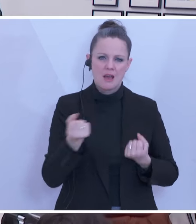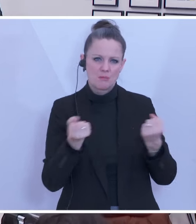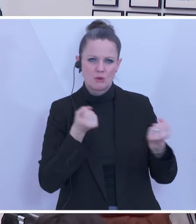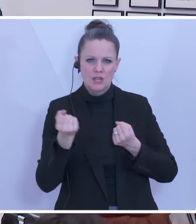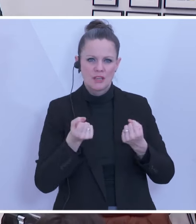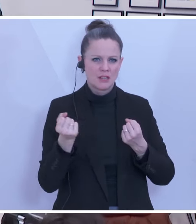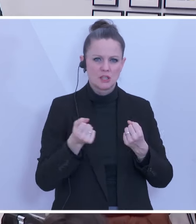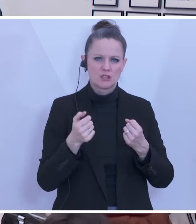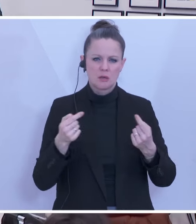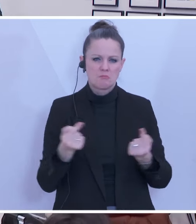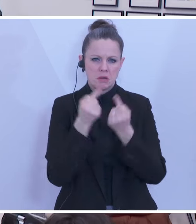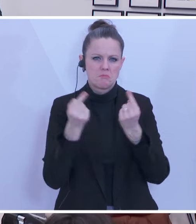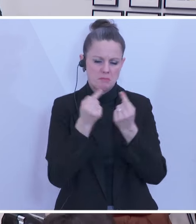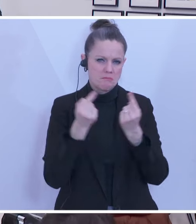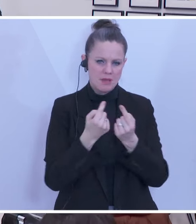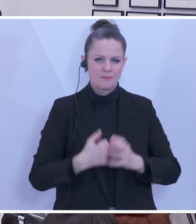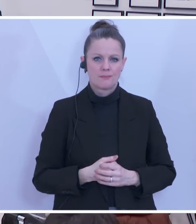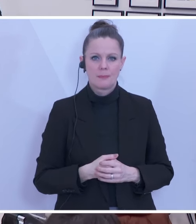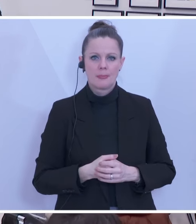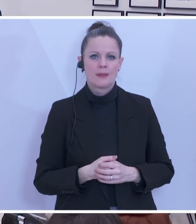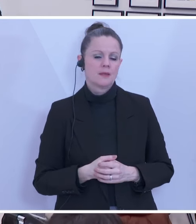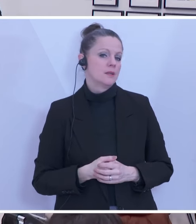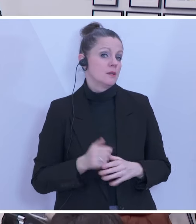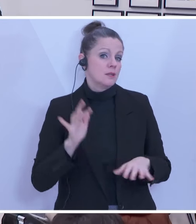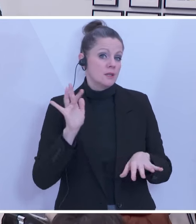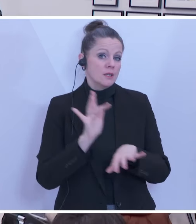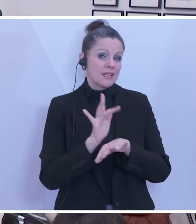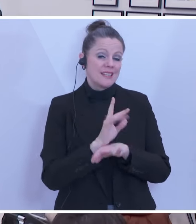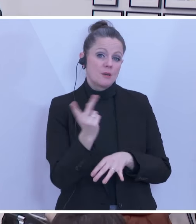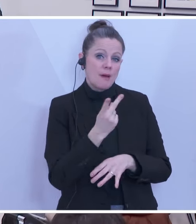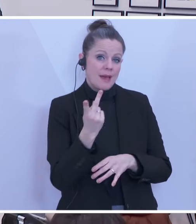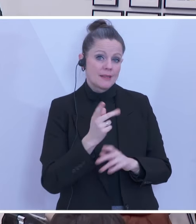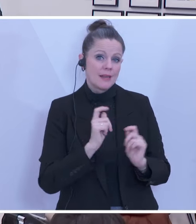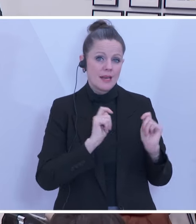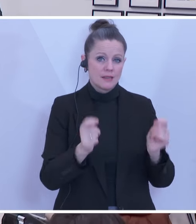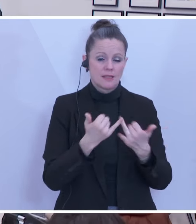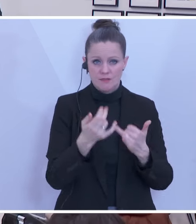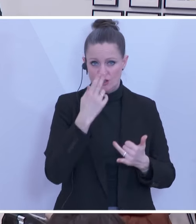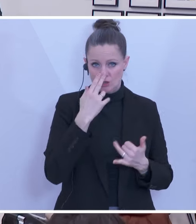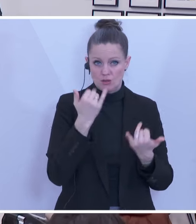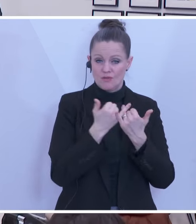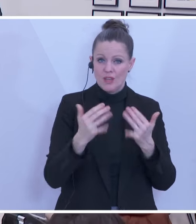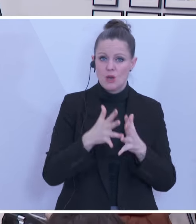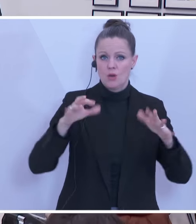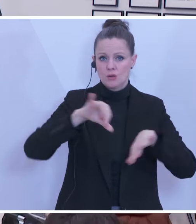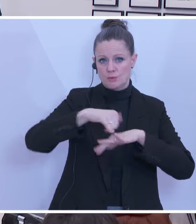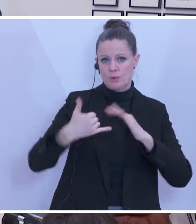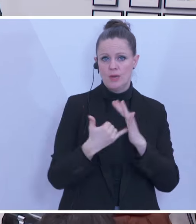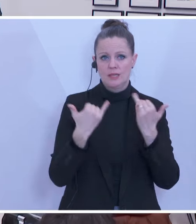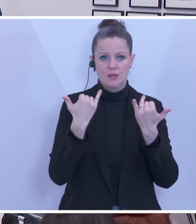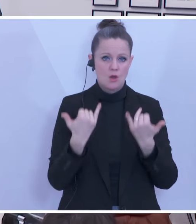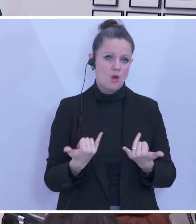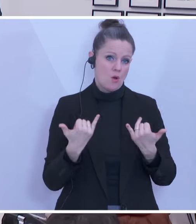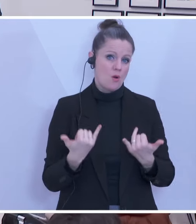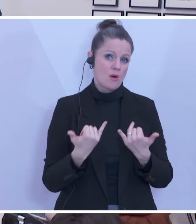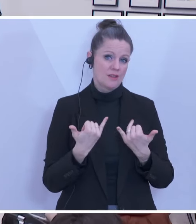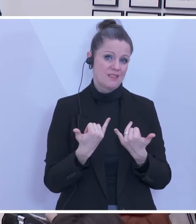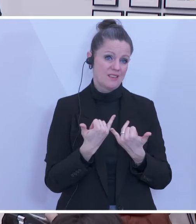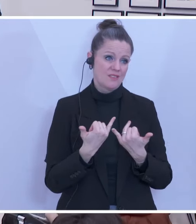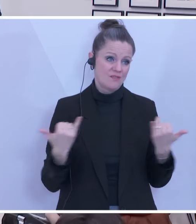zur Wahl hin. Was sagen Sie denn einmal zu der Kritik, zu den beiden Anträgen und wie schwierig wird es denn dann, solche großen Projekte wie heute zu beschließen, wo man dann eben